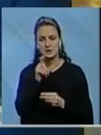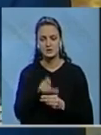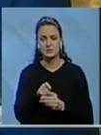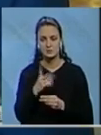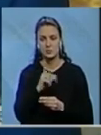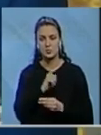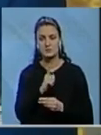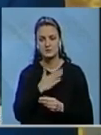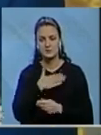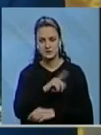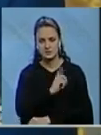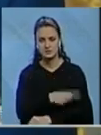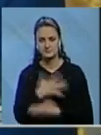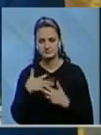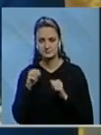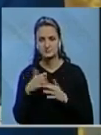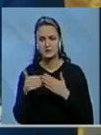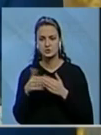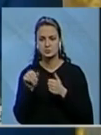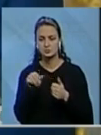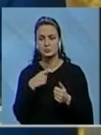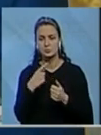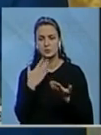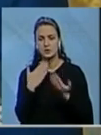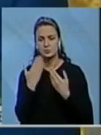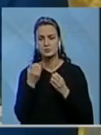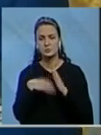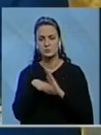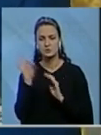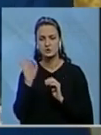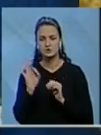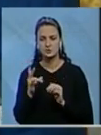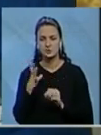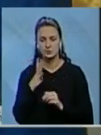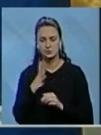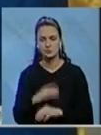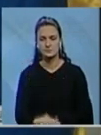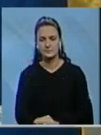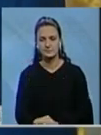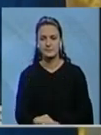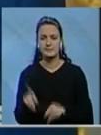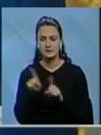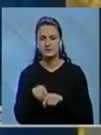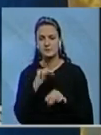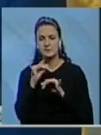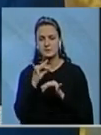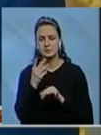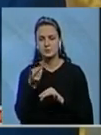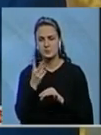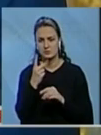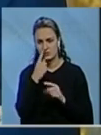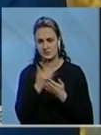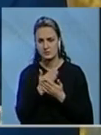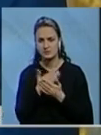აღვნიშნეთ, რომ ორივემ ჩვენი ძალისხმევით ხელი უნდა შეუწყოთ, რომ ეს ურთიერთობები უფრო ინტენსიური და ღრმა გახდეს. ასევე ვისაუბრეთ ორი სენატორის ახლახან